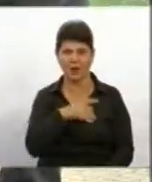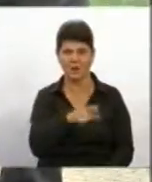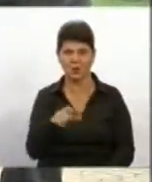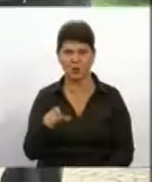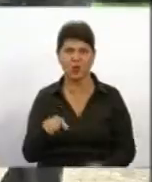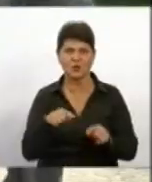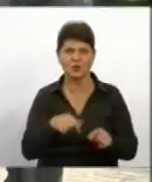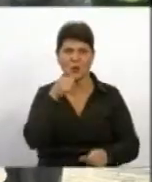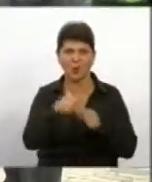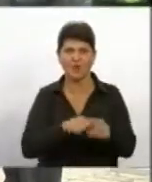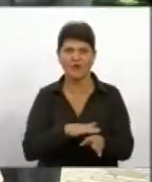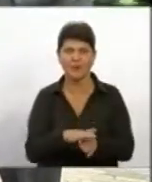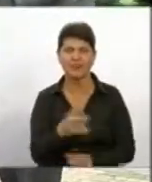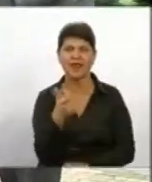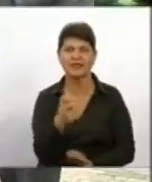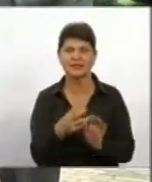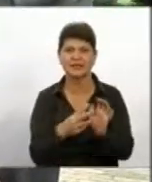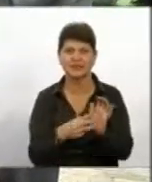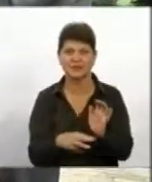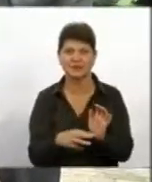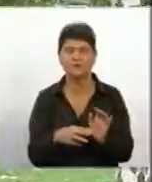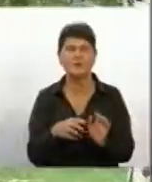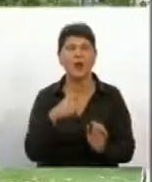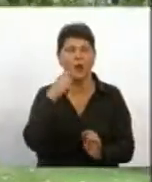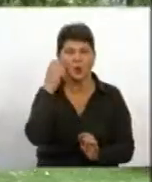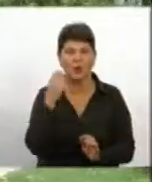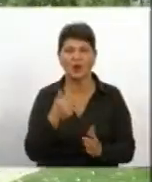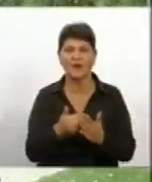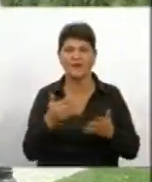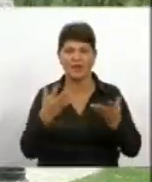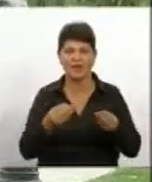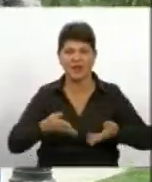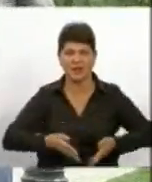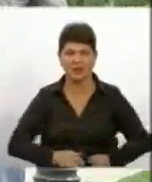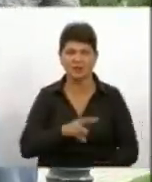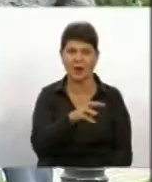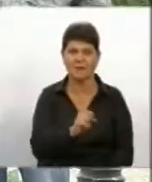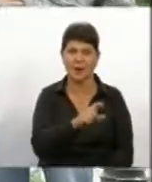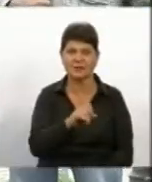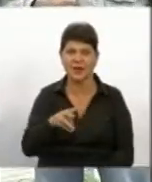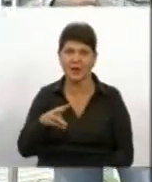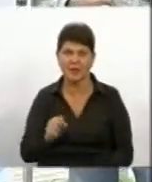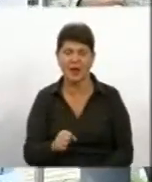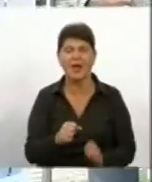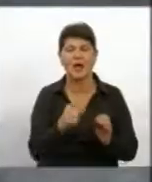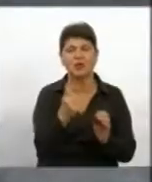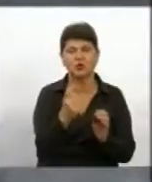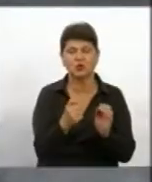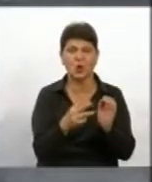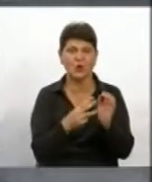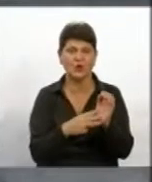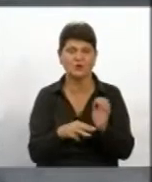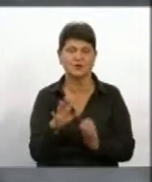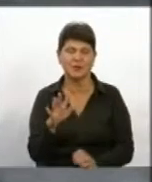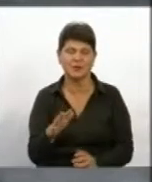Цього року виповнилося 380 років від дня народження Івана Мазепи, 180 років від дня народження Симона Петлюри і 110